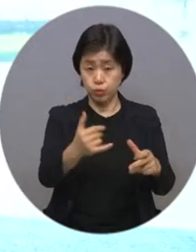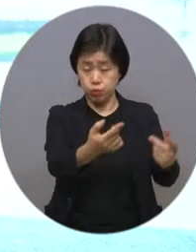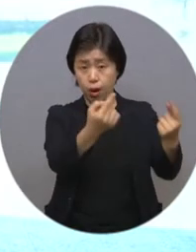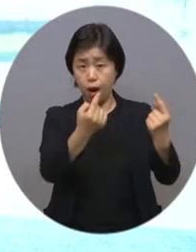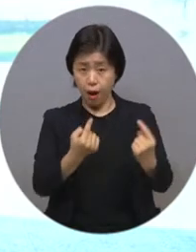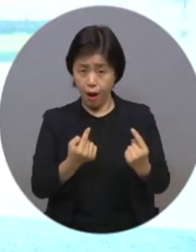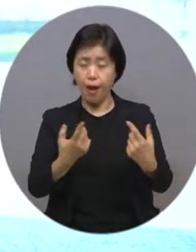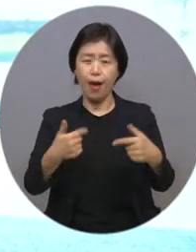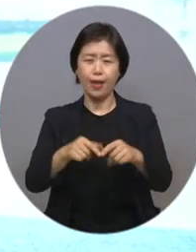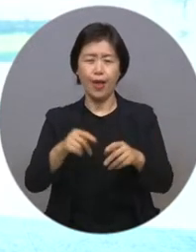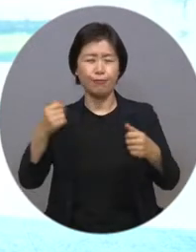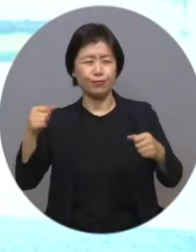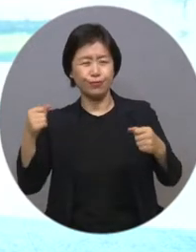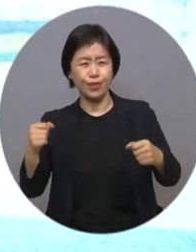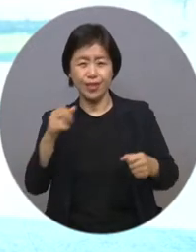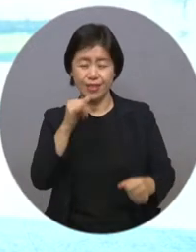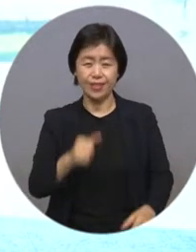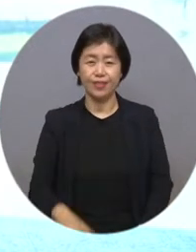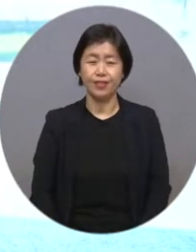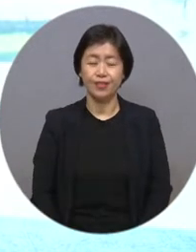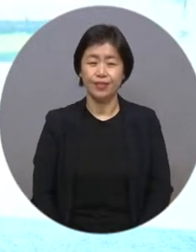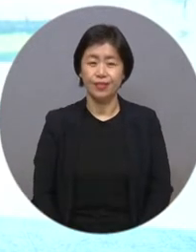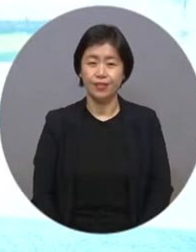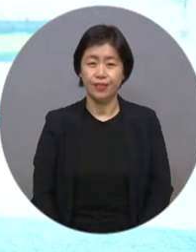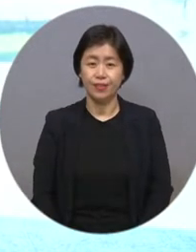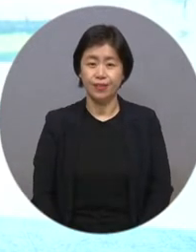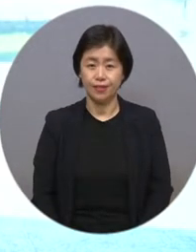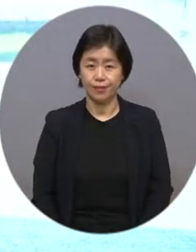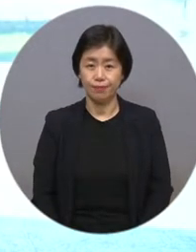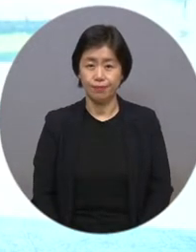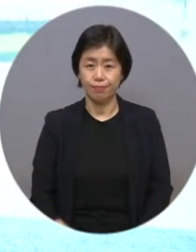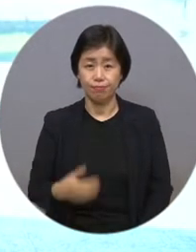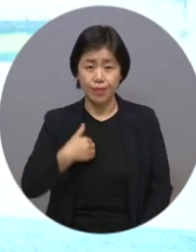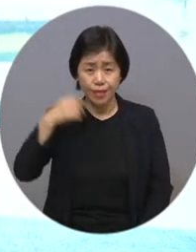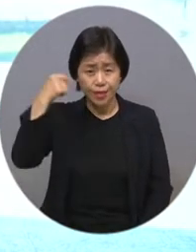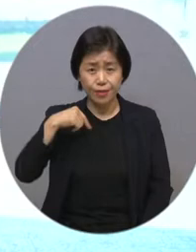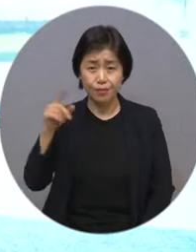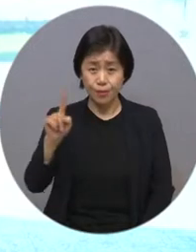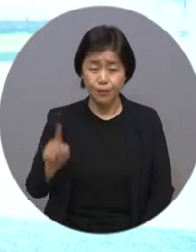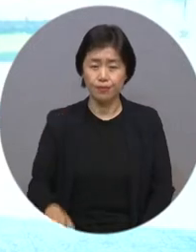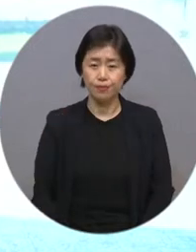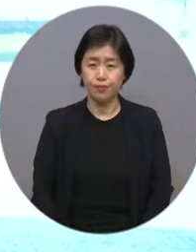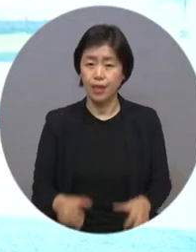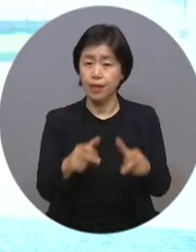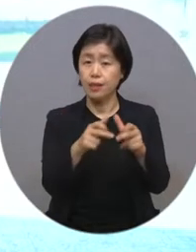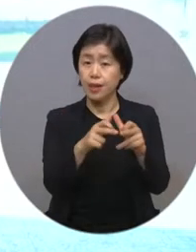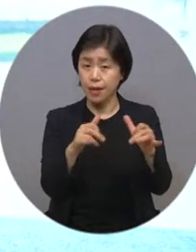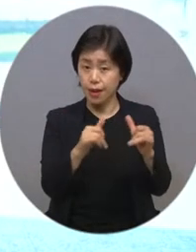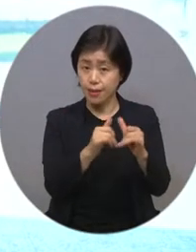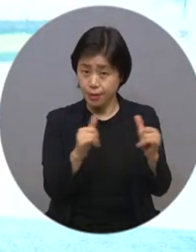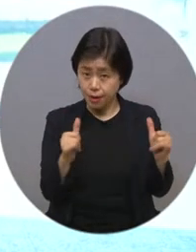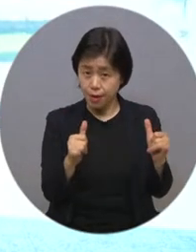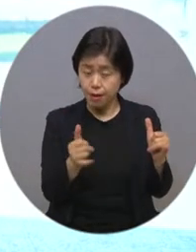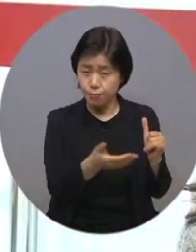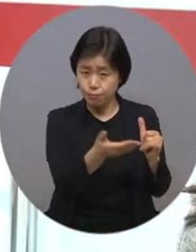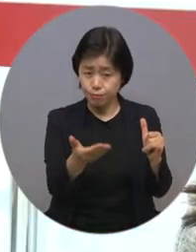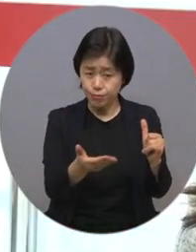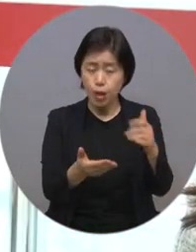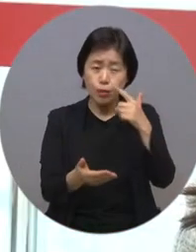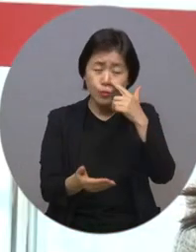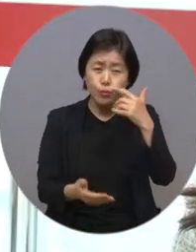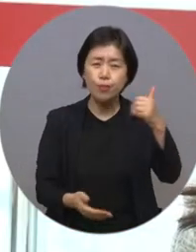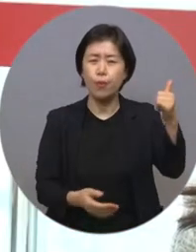즐기게끔 그렇게 준비를 했었는데요. 제가 이제 굉장히 느낀 거는 장애사원 부모님들이 오셔서 자기